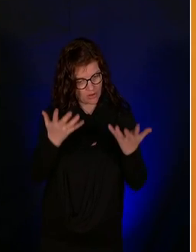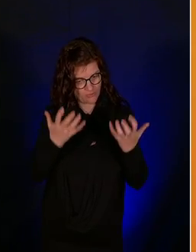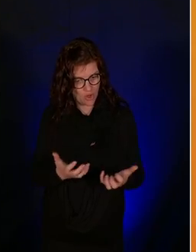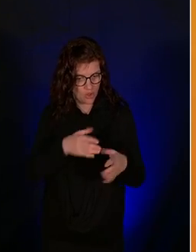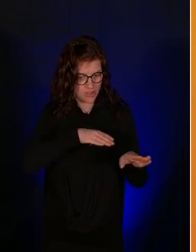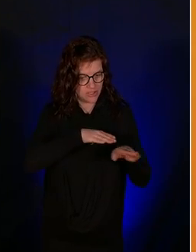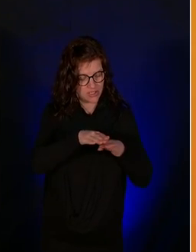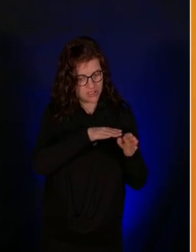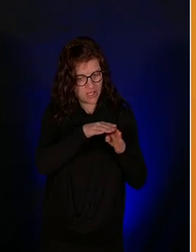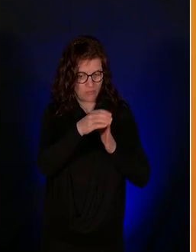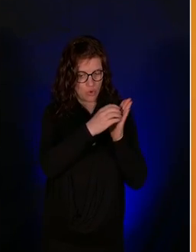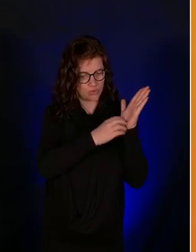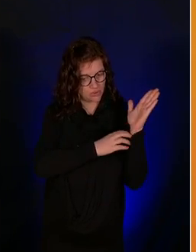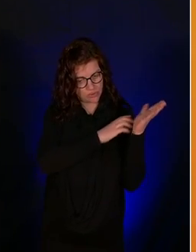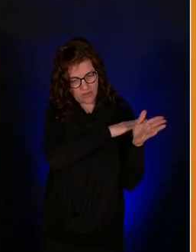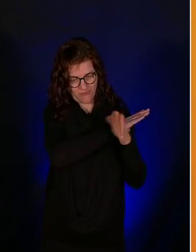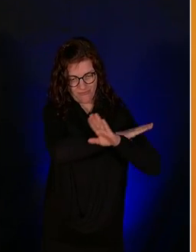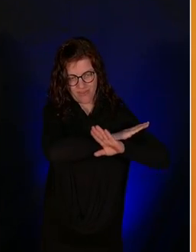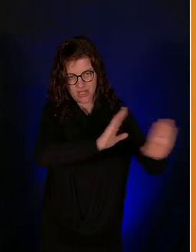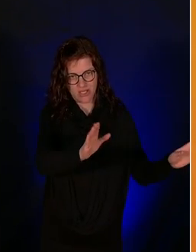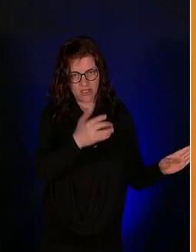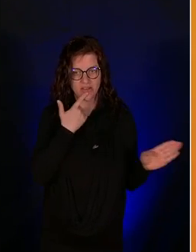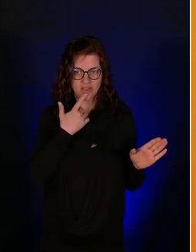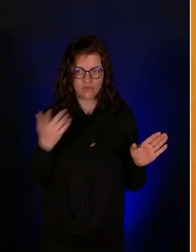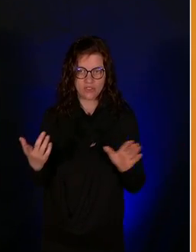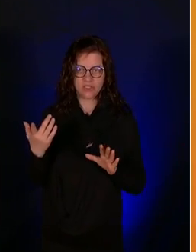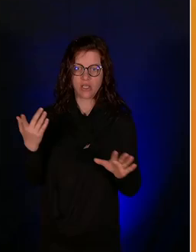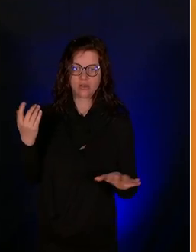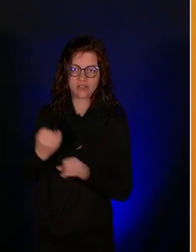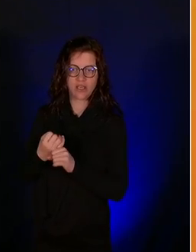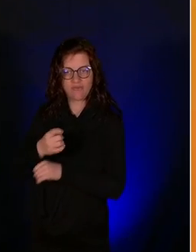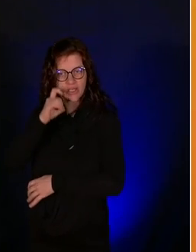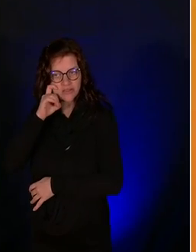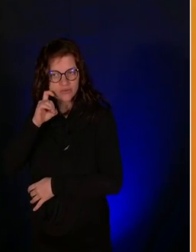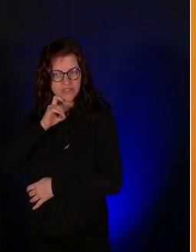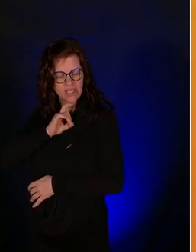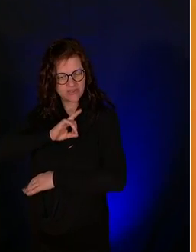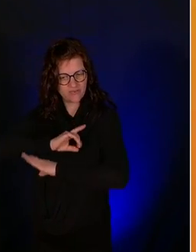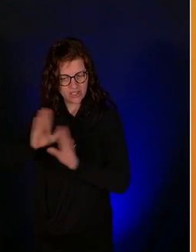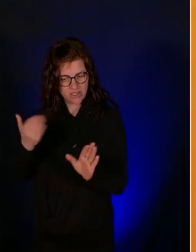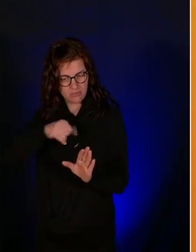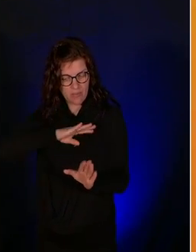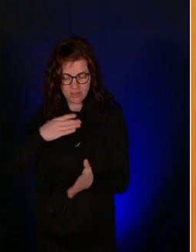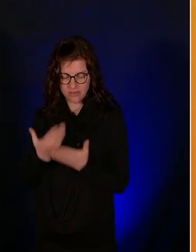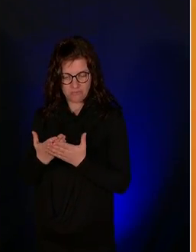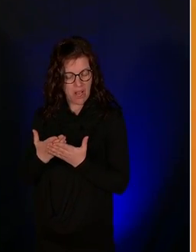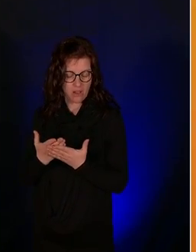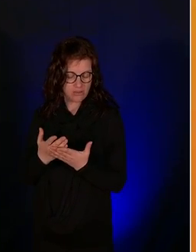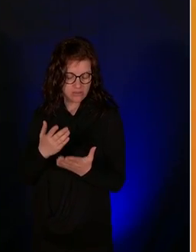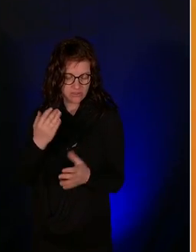système prostitutionnel. Alors ne signons pas des textes qui parlent de travail du sexe, puisque ce n'est ni du travail, ni du